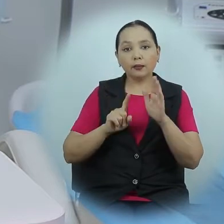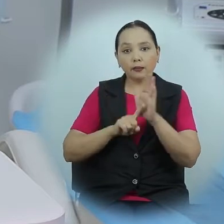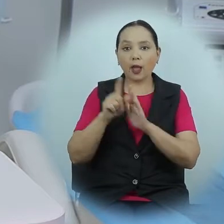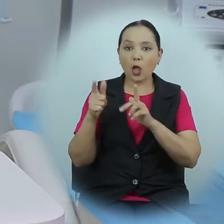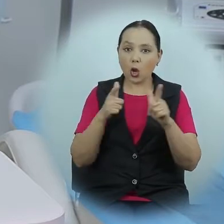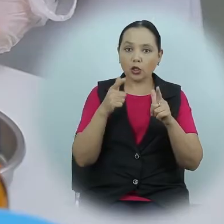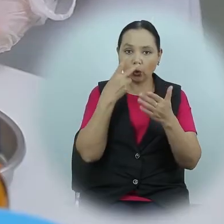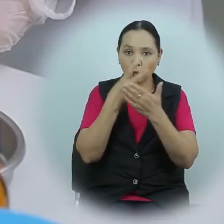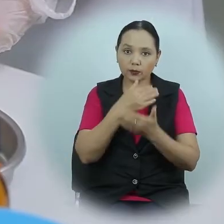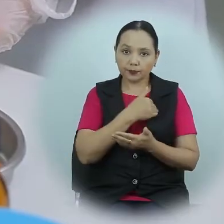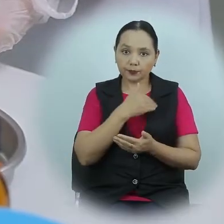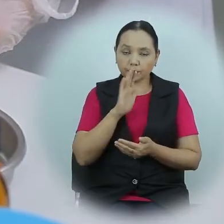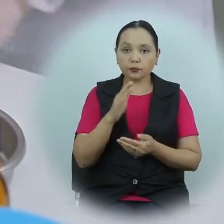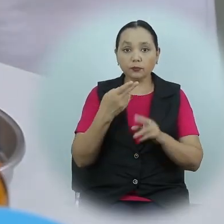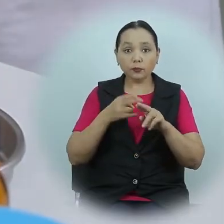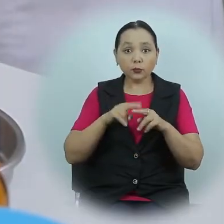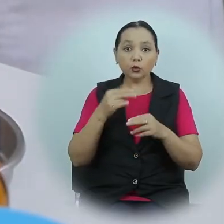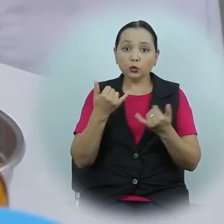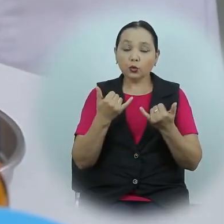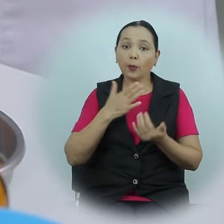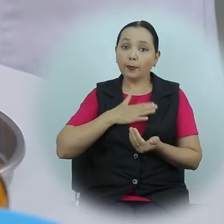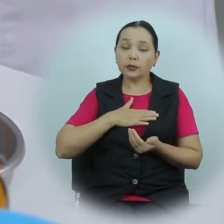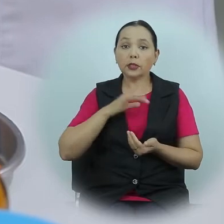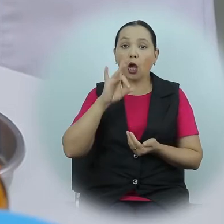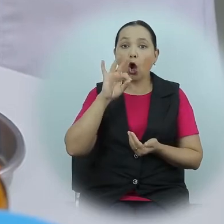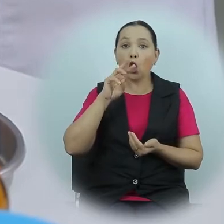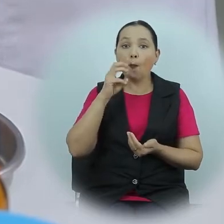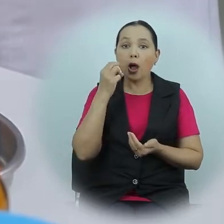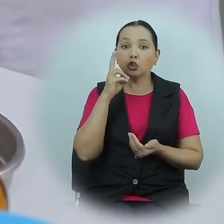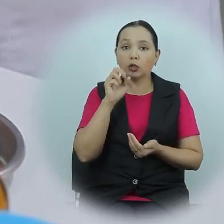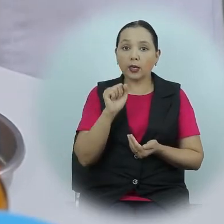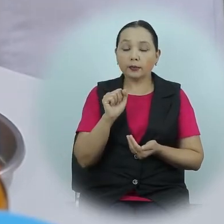ko'rsatib bermoqchiman. Buning uchun bizga ramashka,